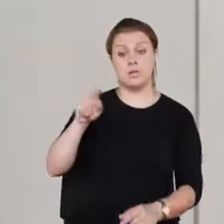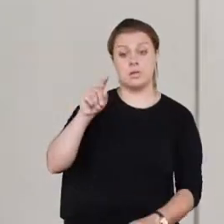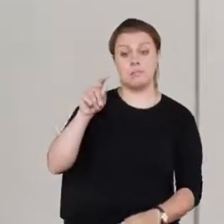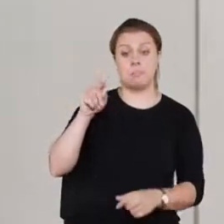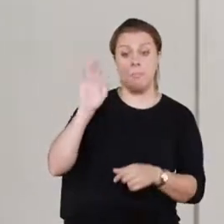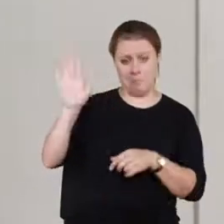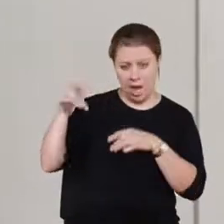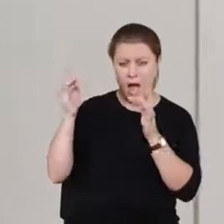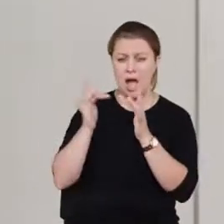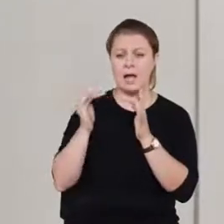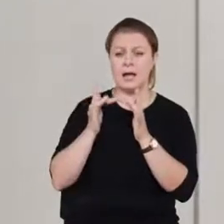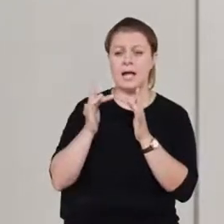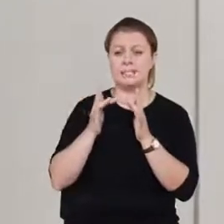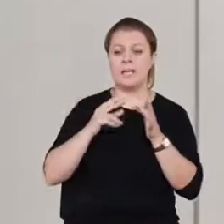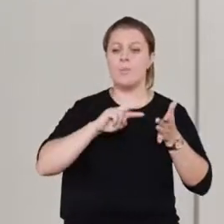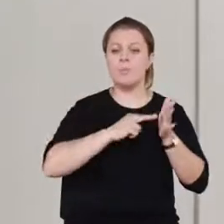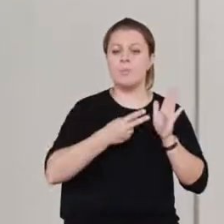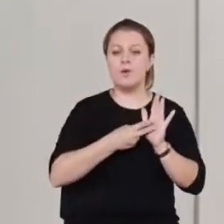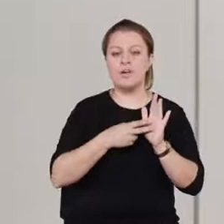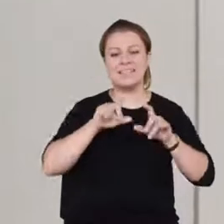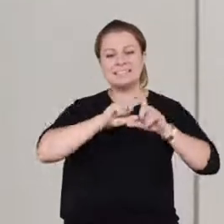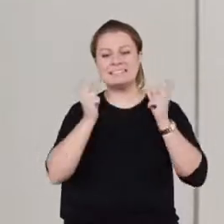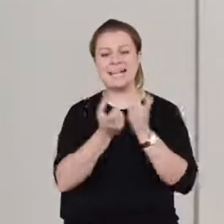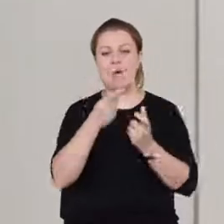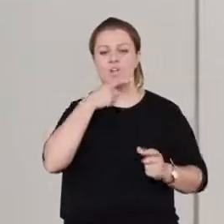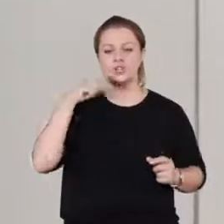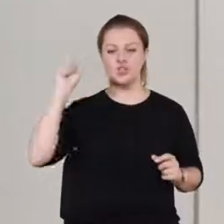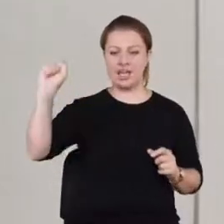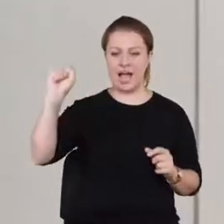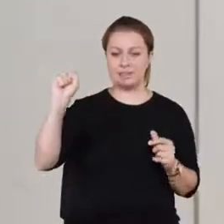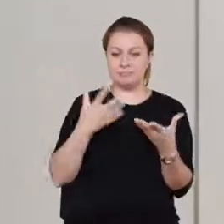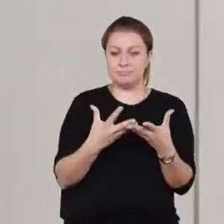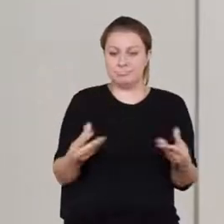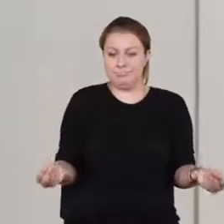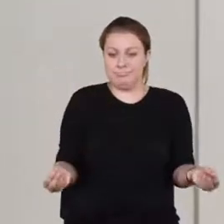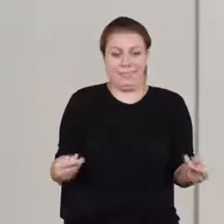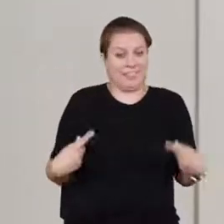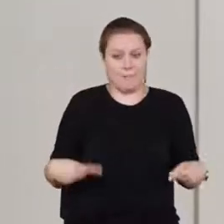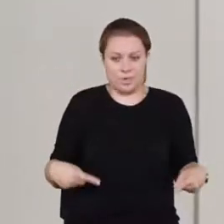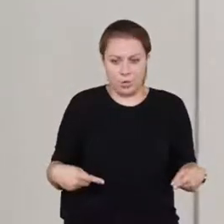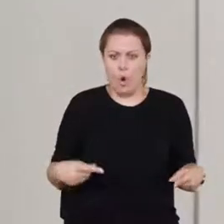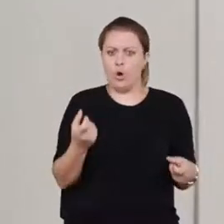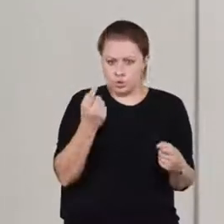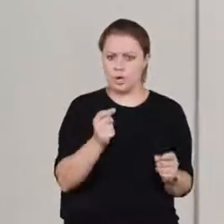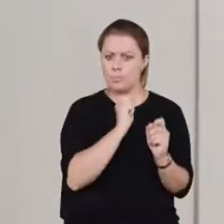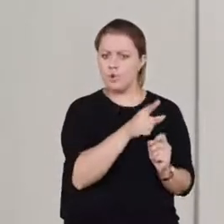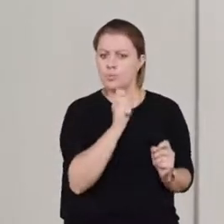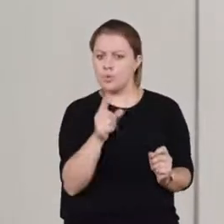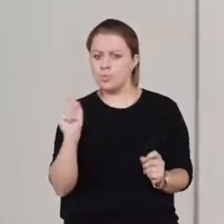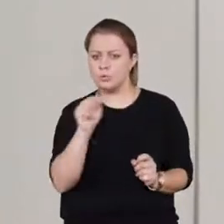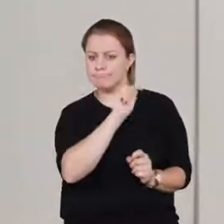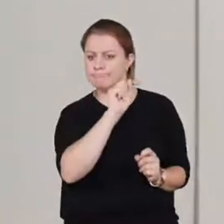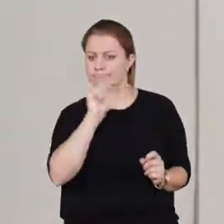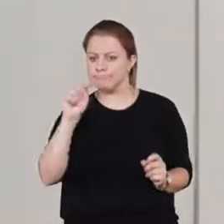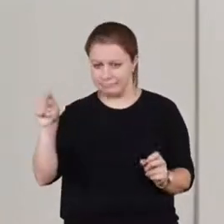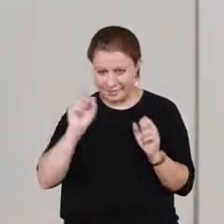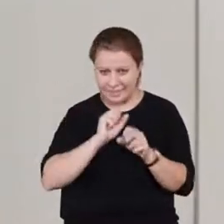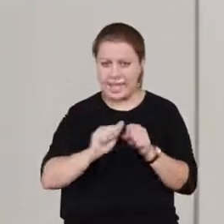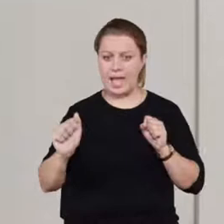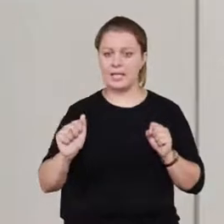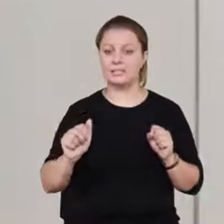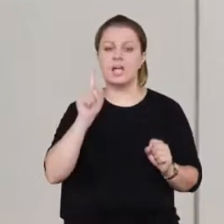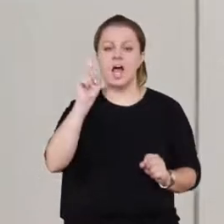projekt socjalistyczny nie zniknął i że on był obecny w różnych postaciach, natomiast trzeba sobie od razu powiedzieć, że